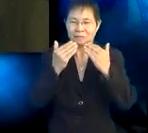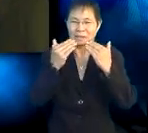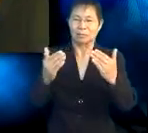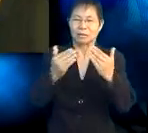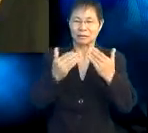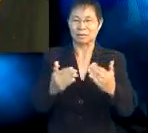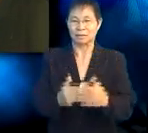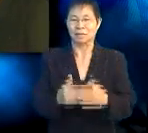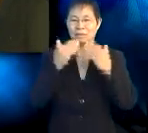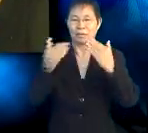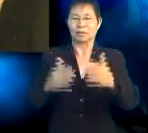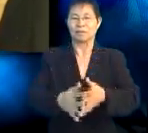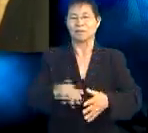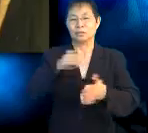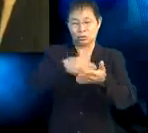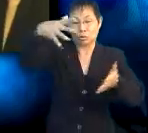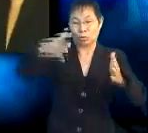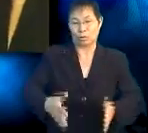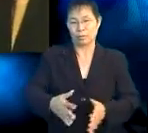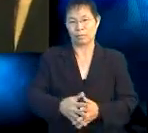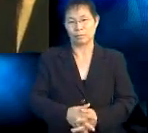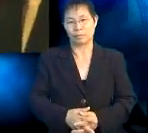Terima kasih. Terima kasih, wahai jutawan. Terima kasih.